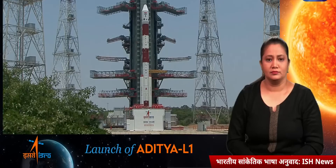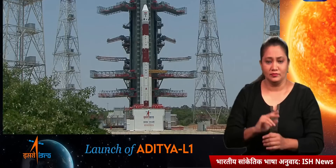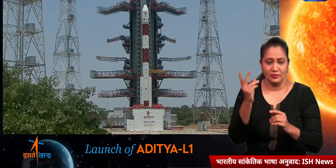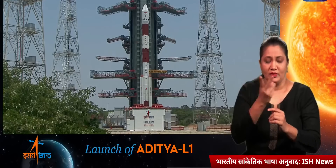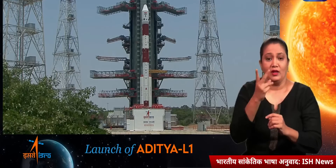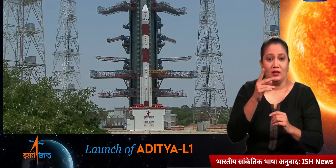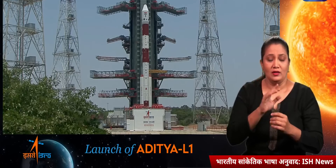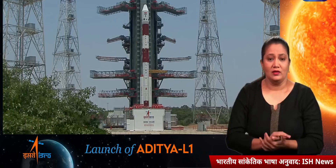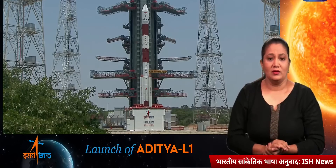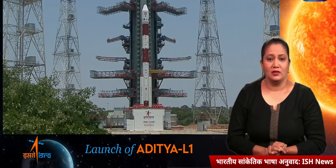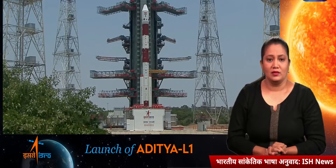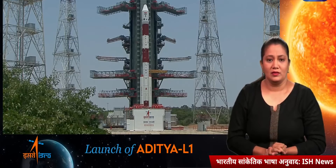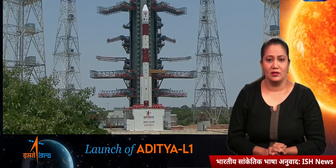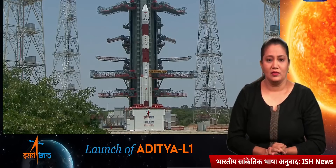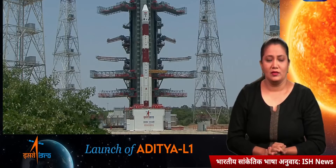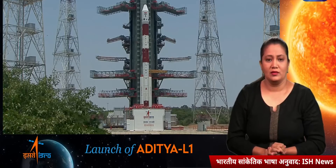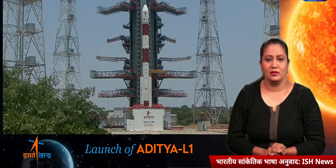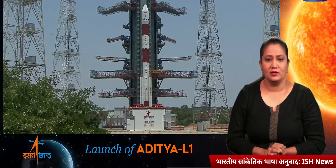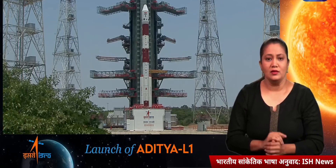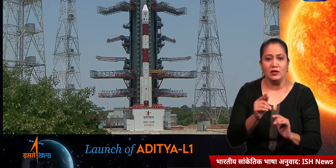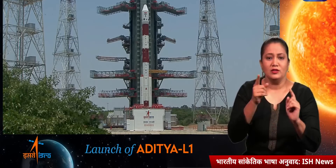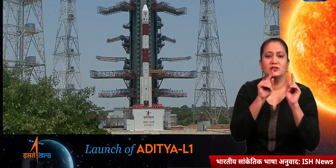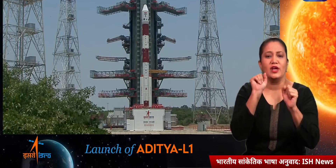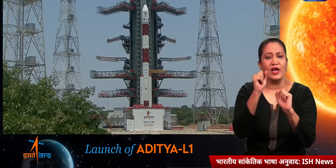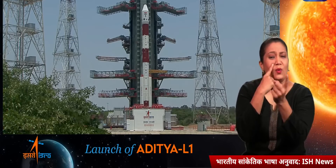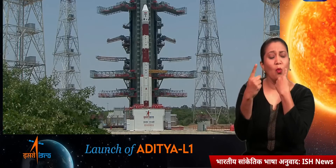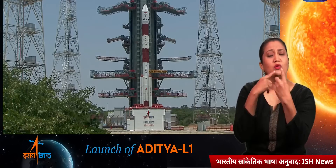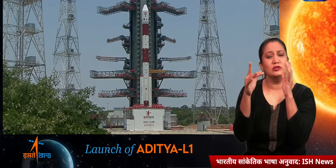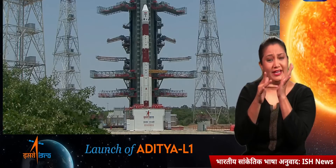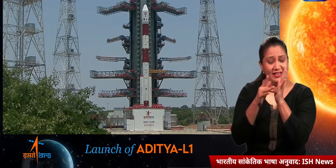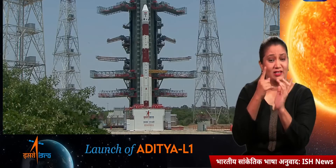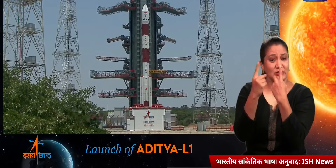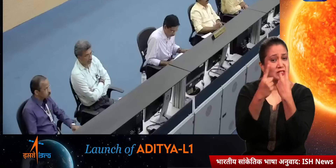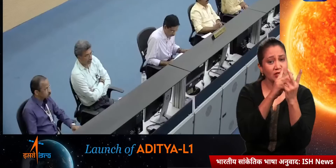है जिसे कक्षीय तल के साथ मापा जाता है।